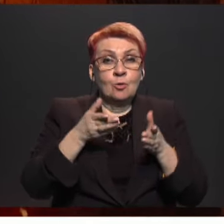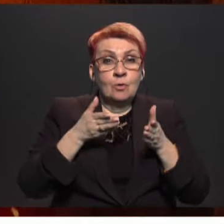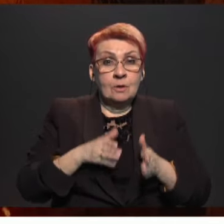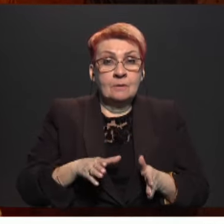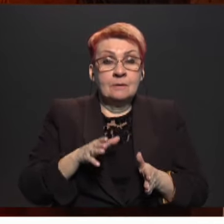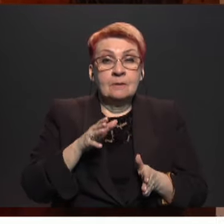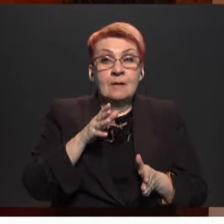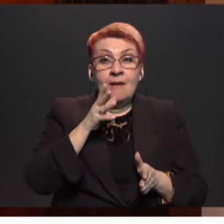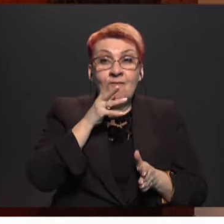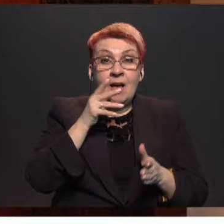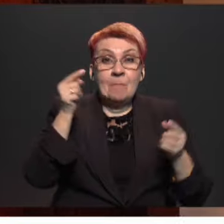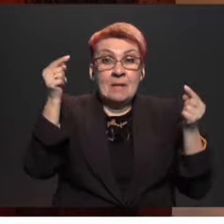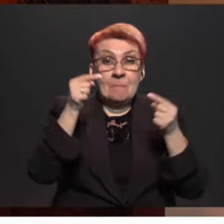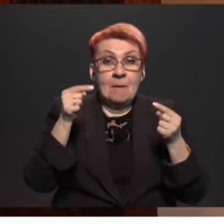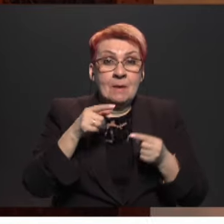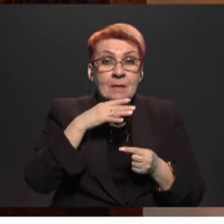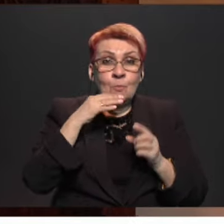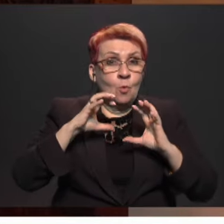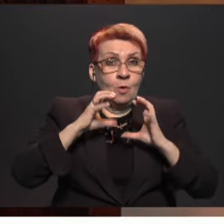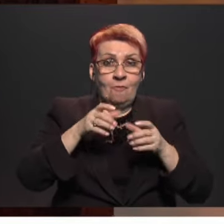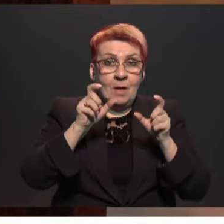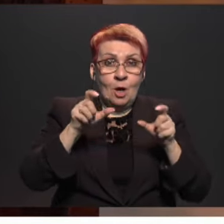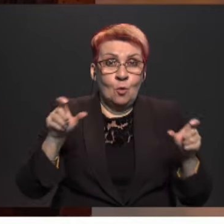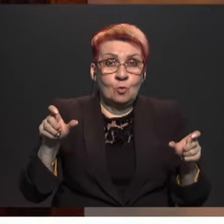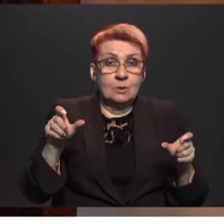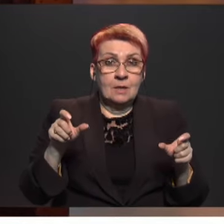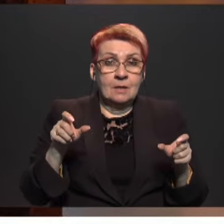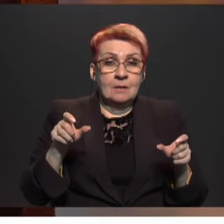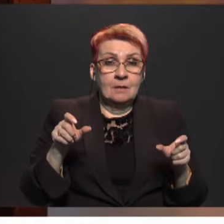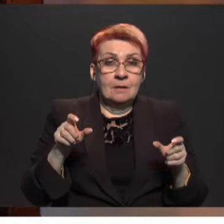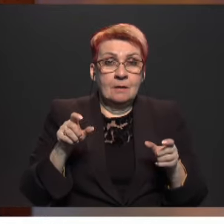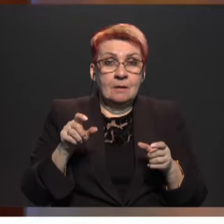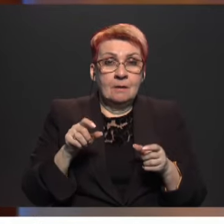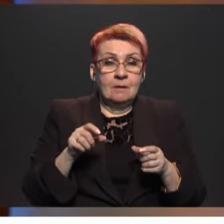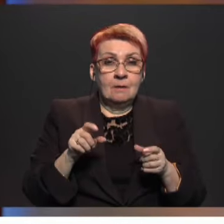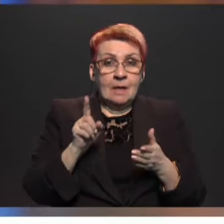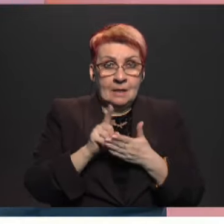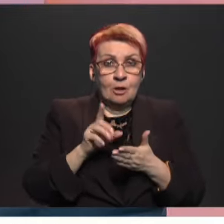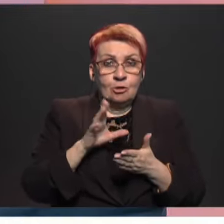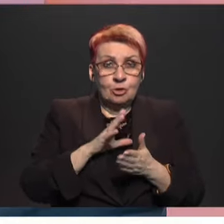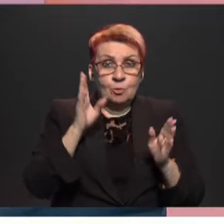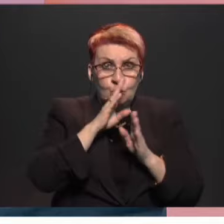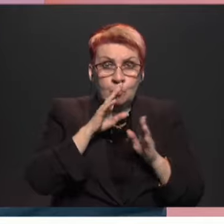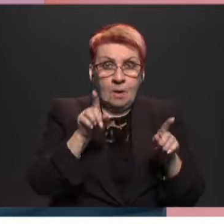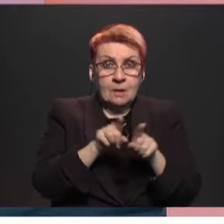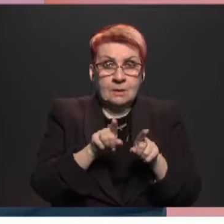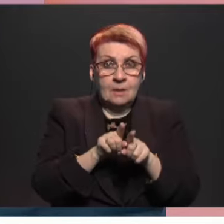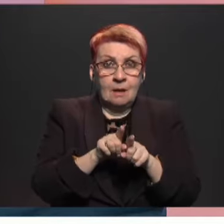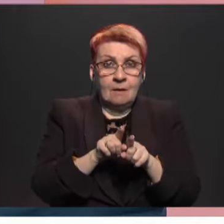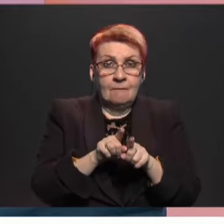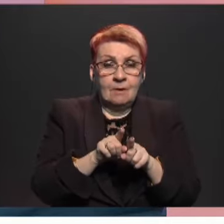момент, а таких очень много в мире на самом деле, должно быть абсолютно одинаковая судьба. Что